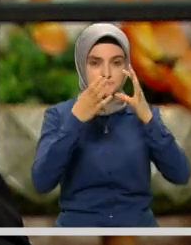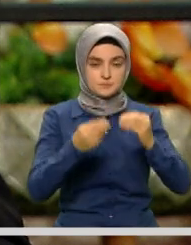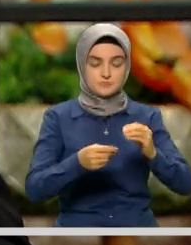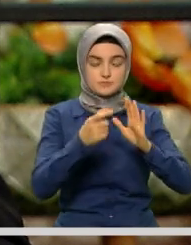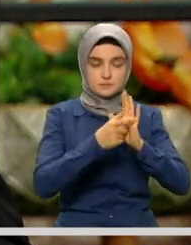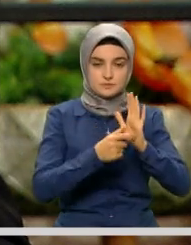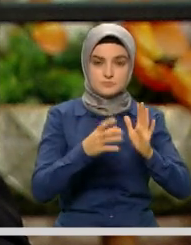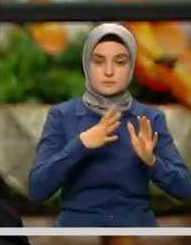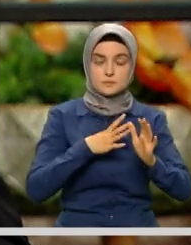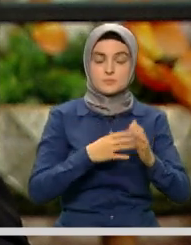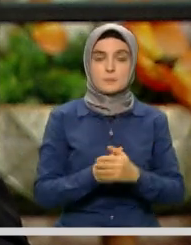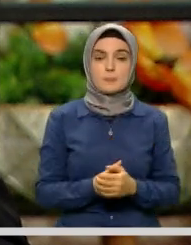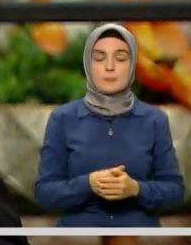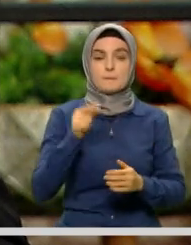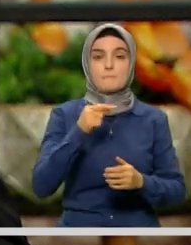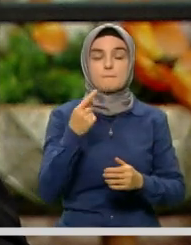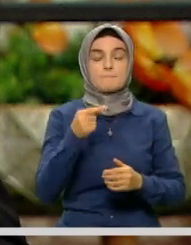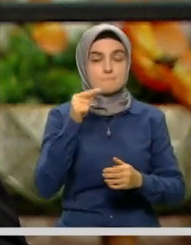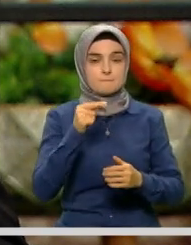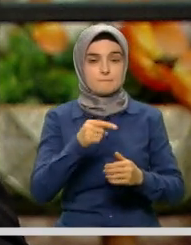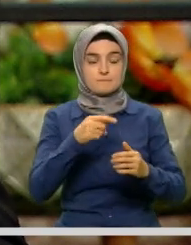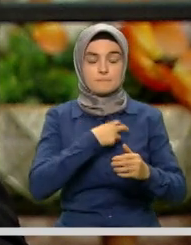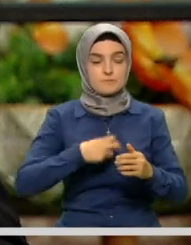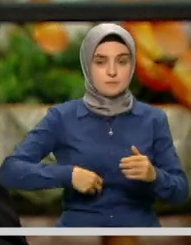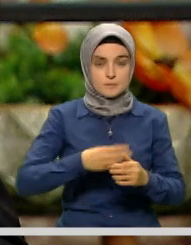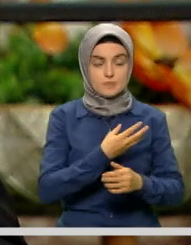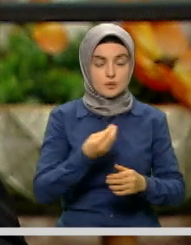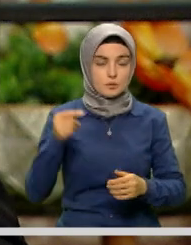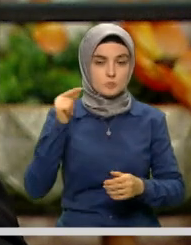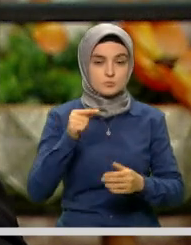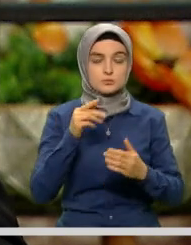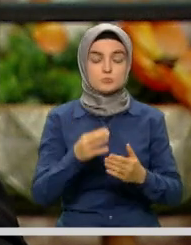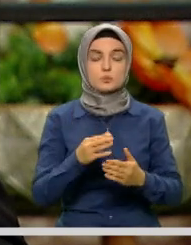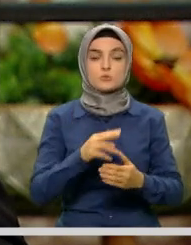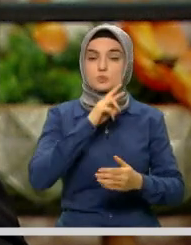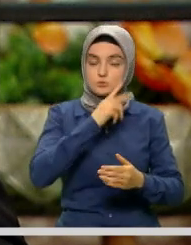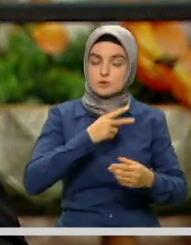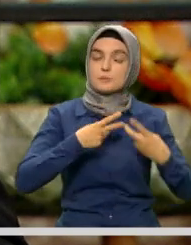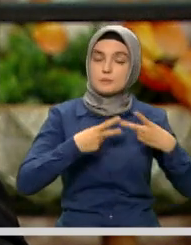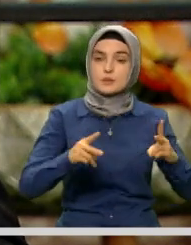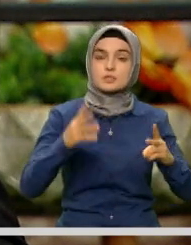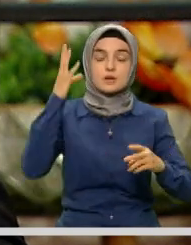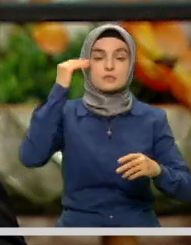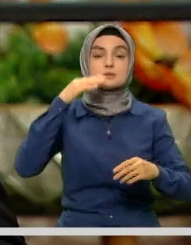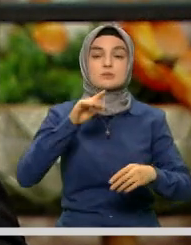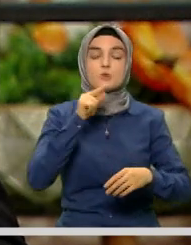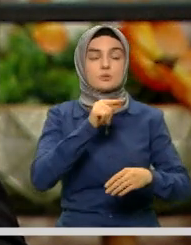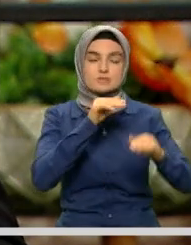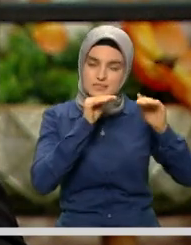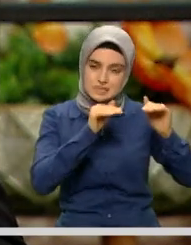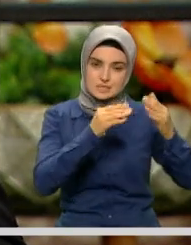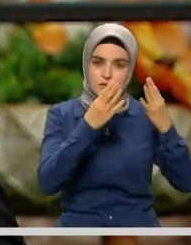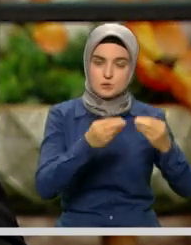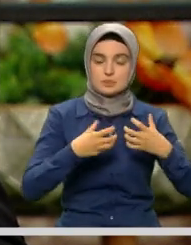Fakat buradaki şey Peygamberimizin onların günahlarını bağışlatacağı, bağışlayacağı anlamında değil. Onlara destek olma,